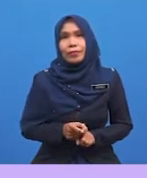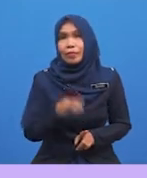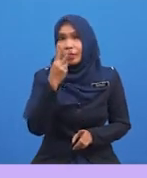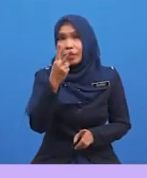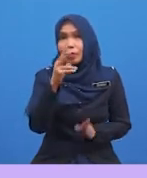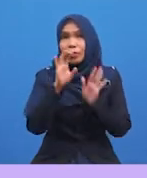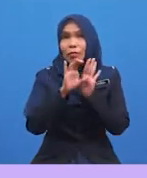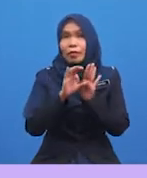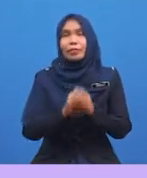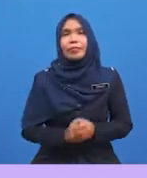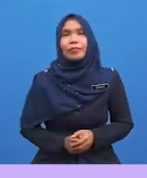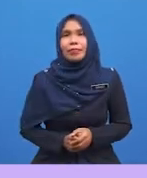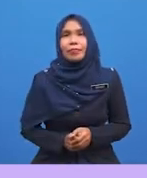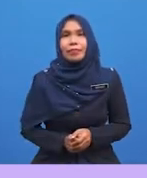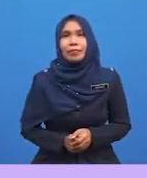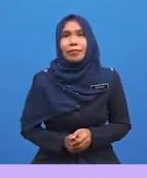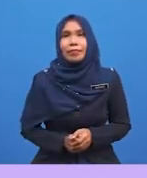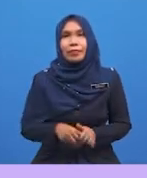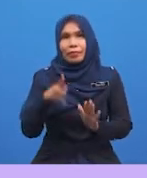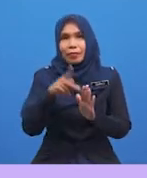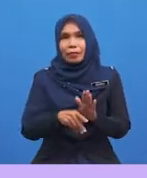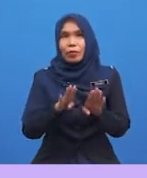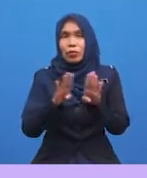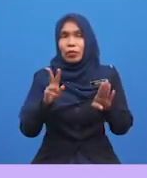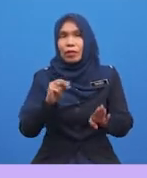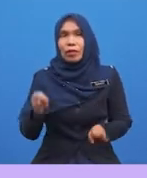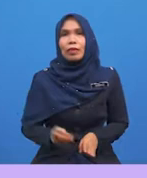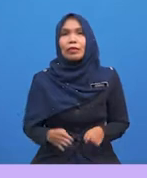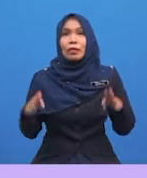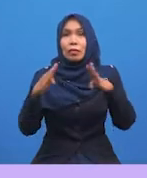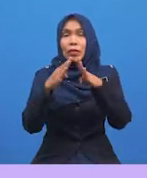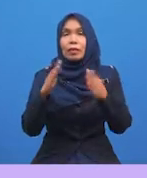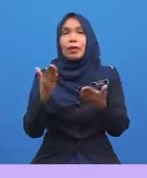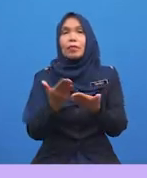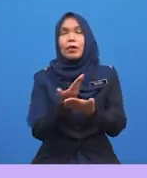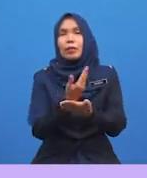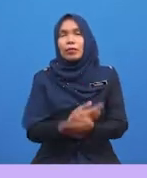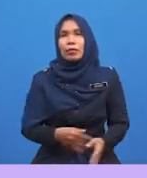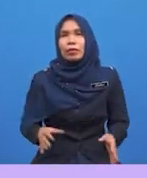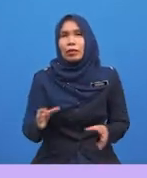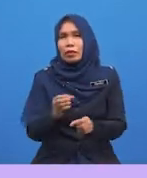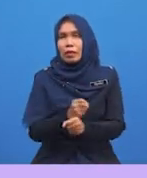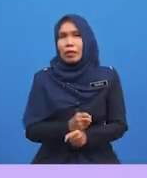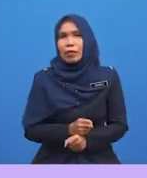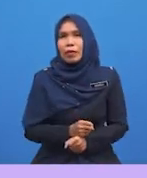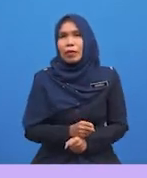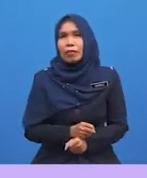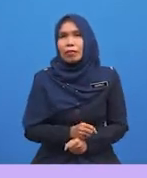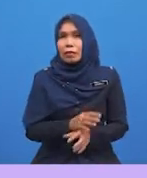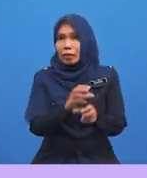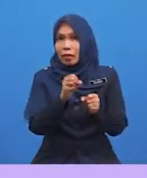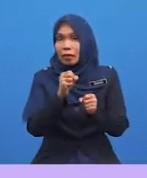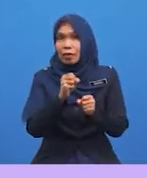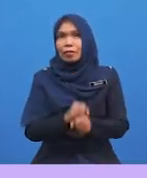Lihat paparan slide. Pembukaan bandar baharu dapat menarik lebih banyak penduduk berhijrah ke